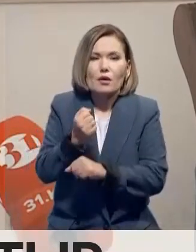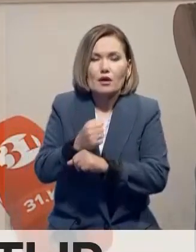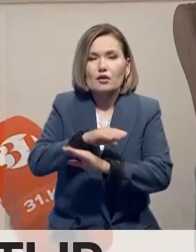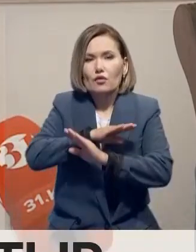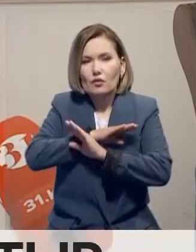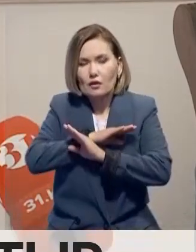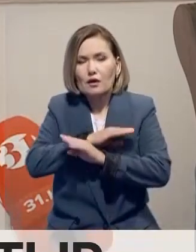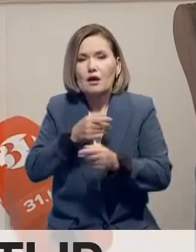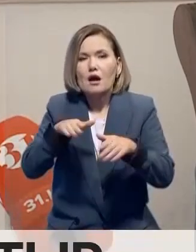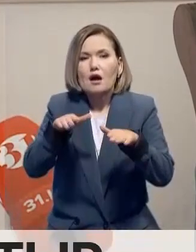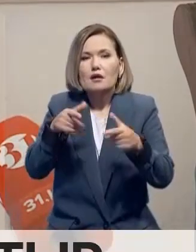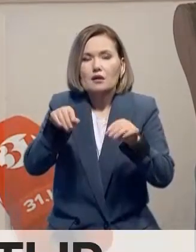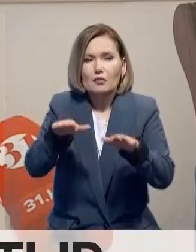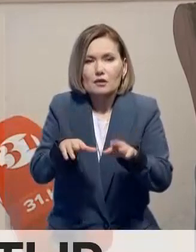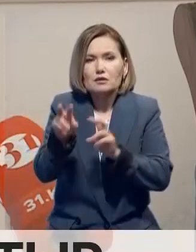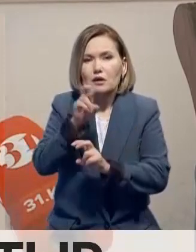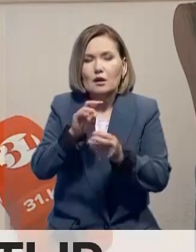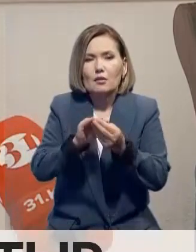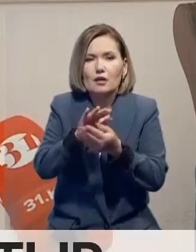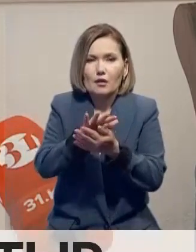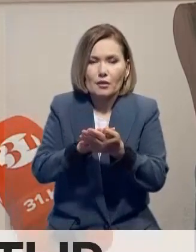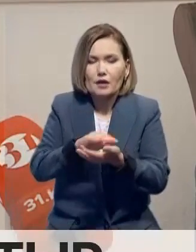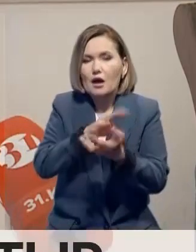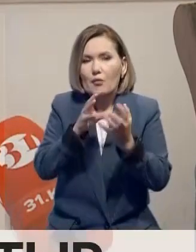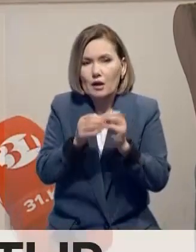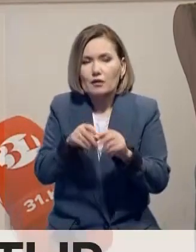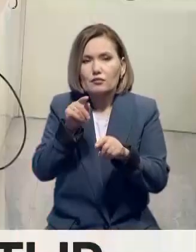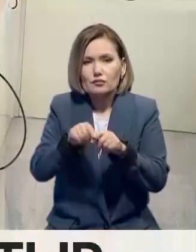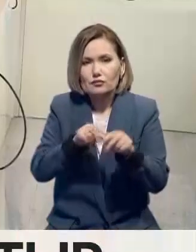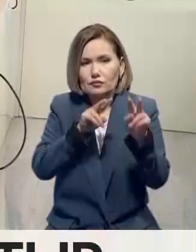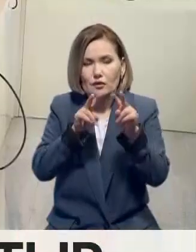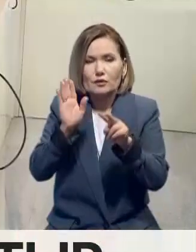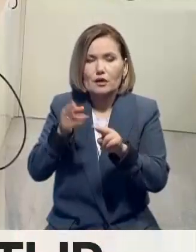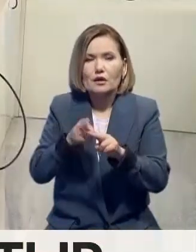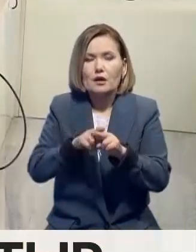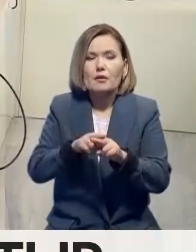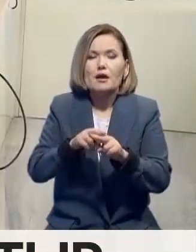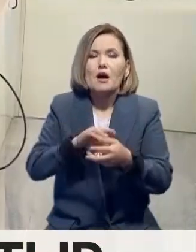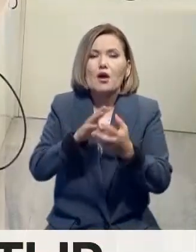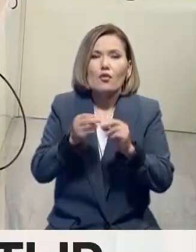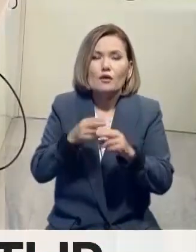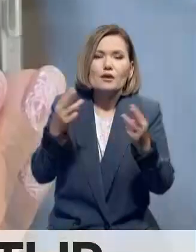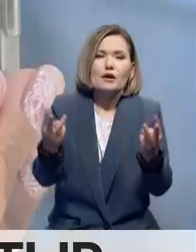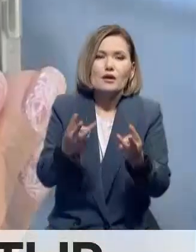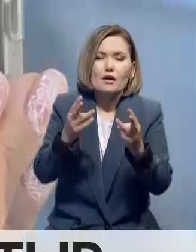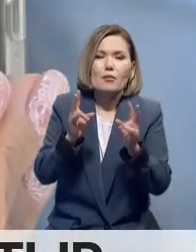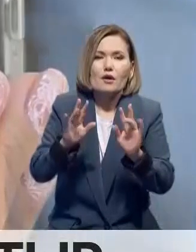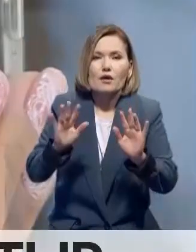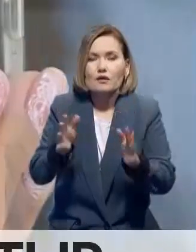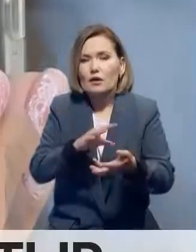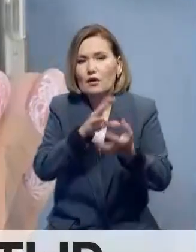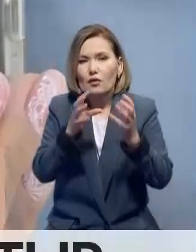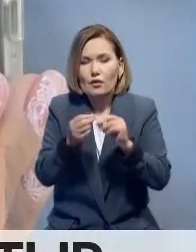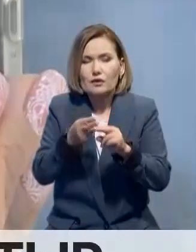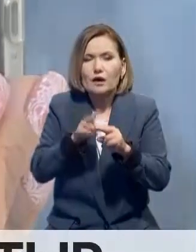Табылған мәйіттер позициялау жүйесінің соңғы сақталған ақпаратының негізінде табылды. Апатқа себеп болған 1,5 шақырымдық конвейер таспасы жақында ғана